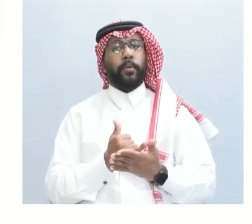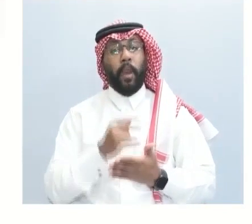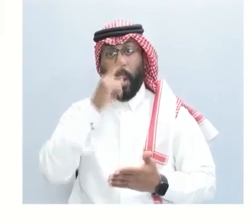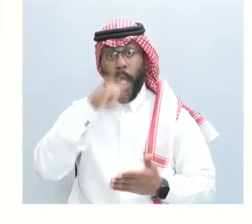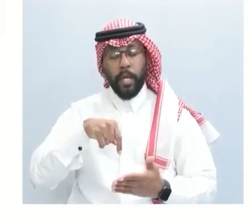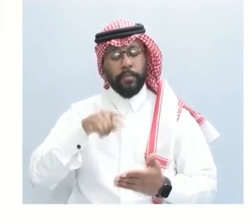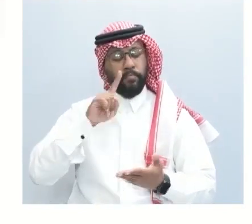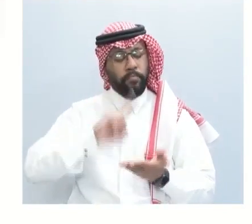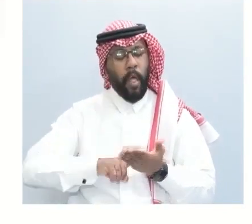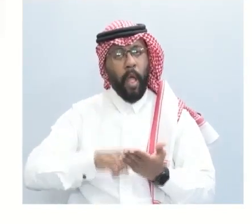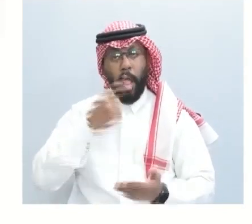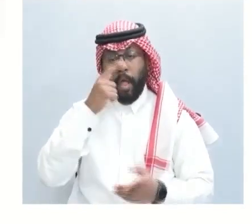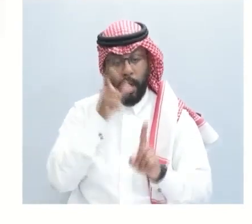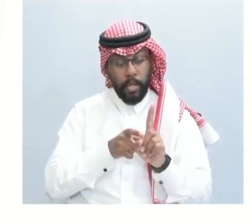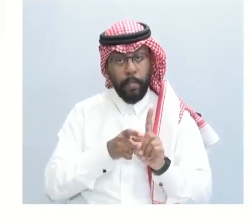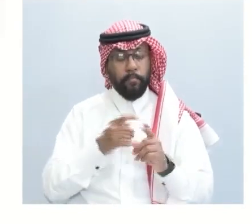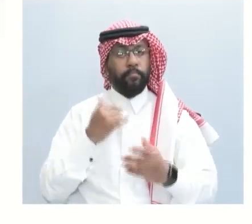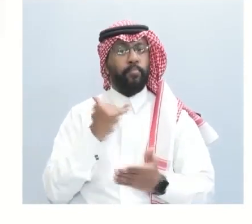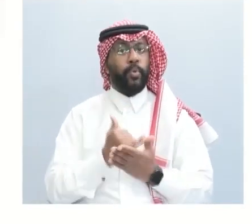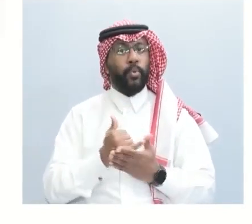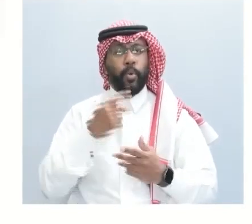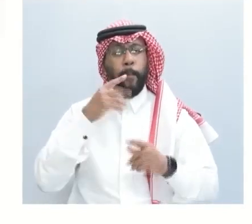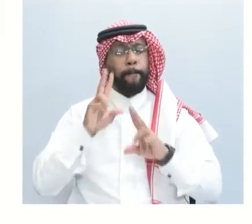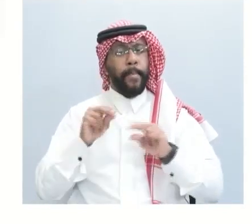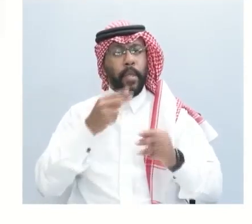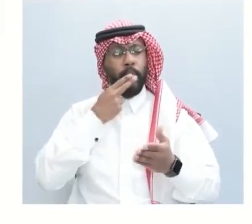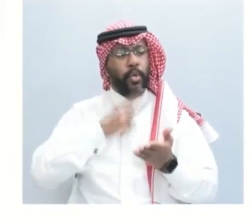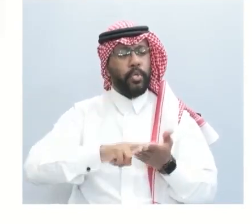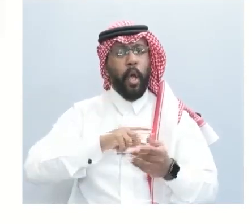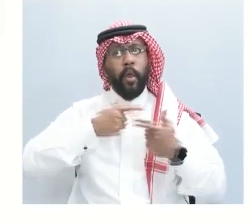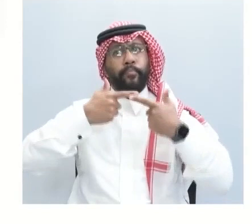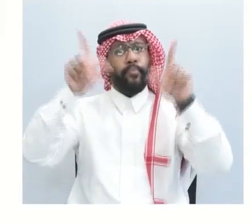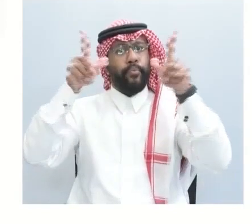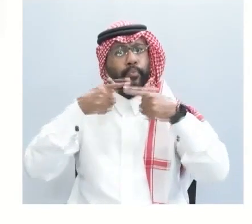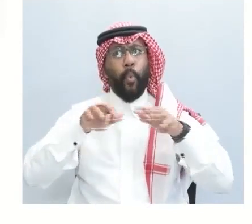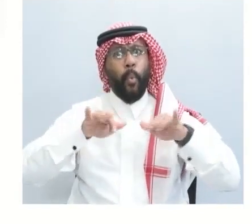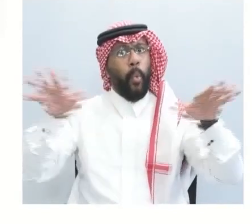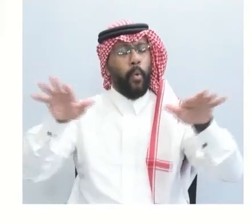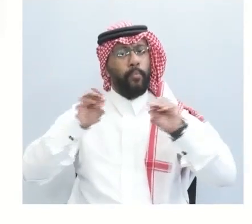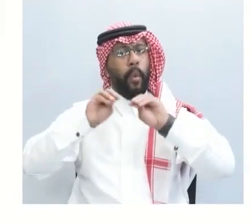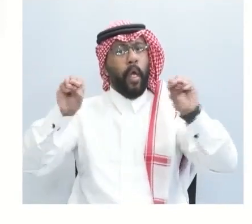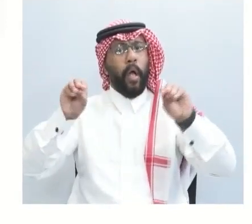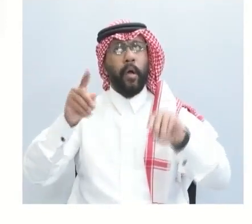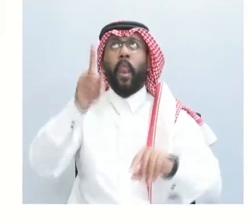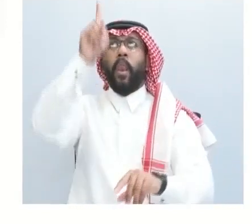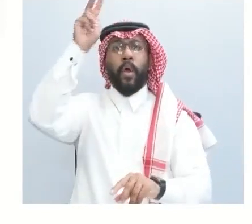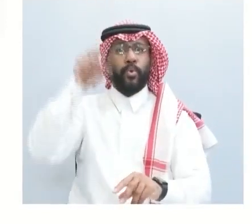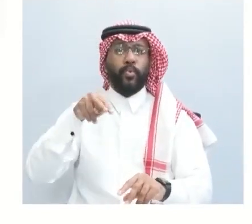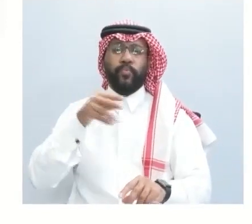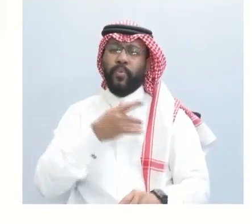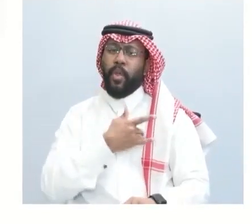يجب ان يشعر الخطيب بانه صاحب رساله يؤديها صاحب رساله ويقصد من خلالها وجه الله هذه